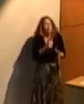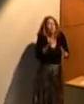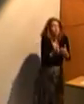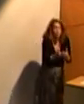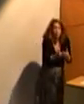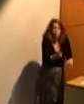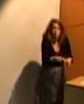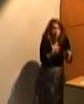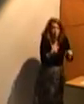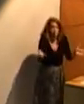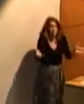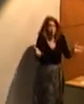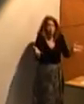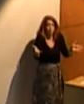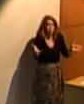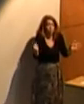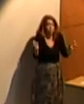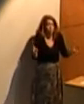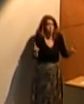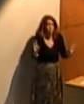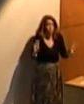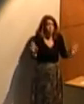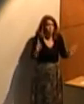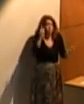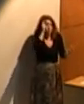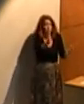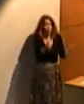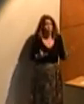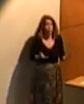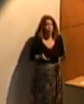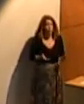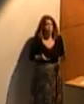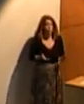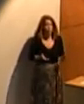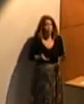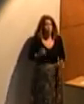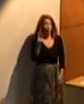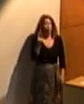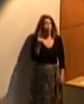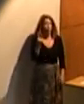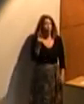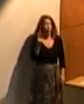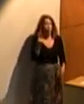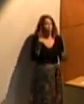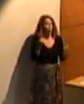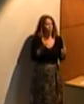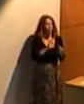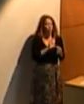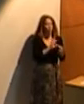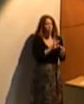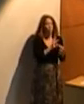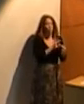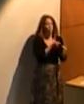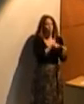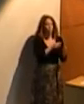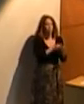bien c'est évident mais au-delà de cette mort conserver le sens